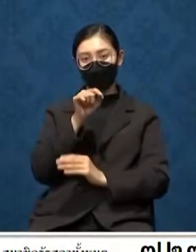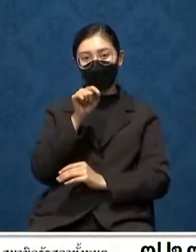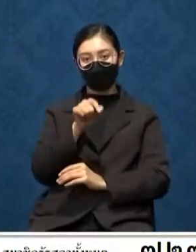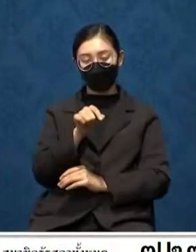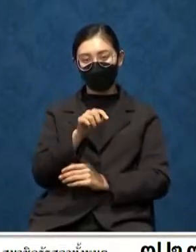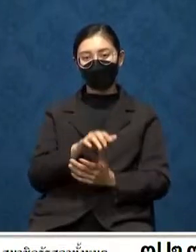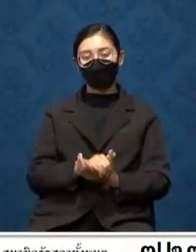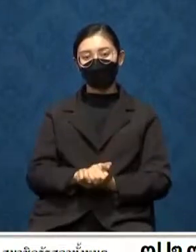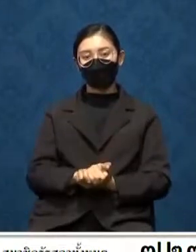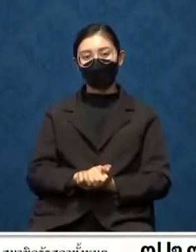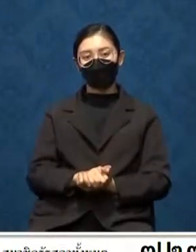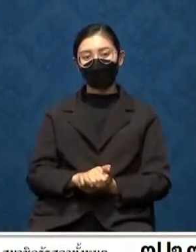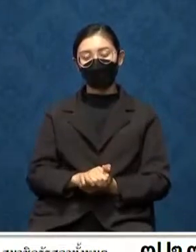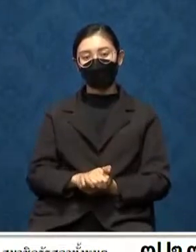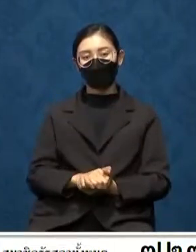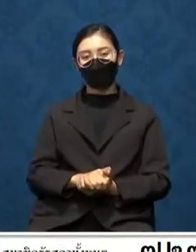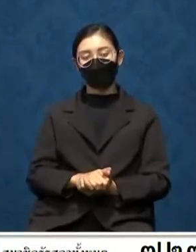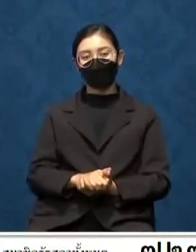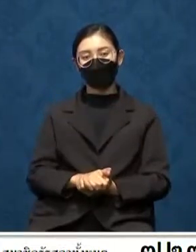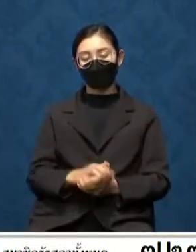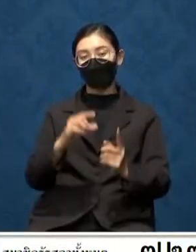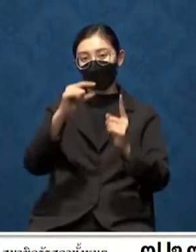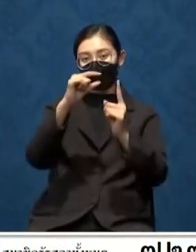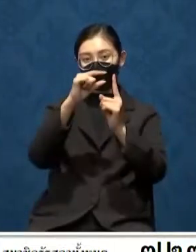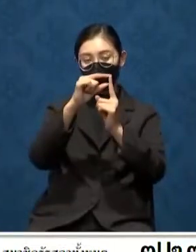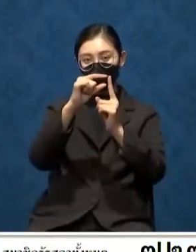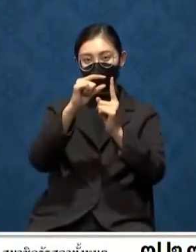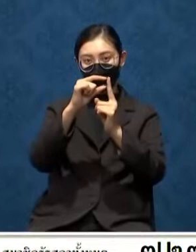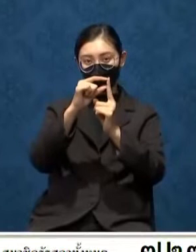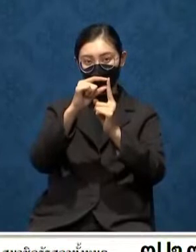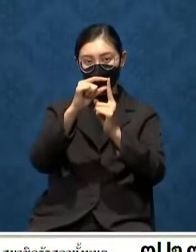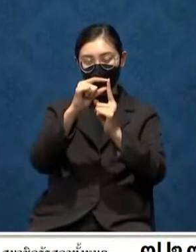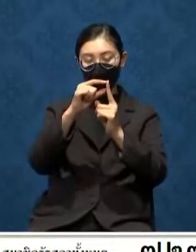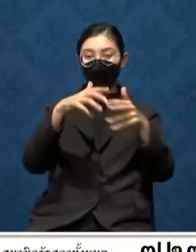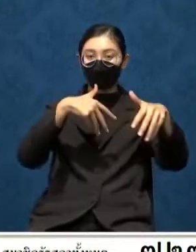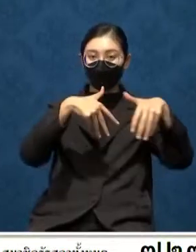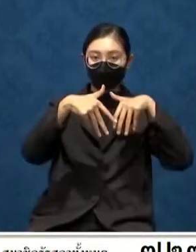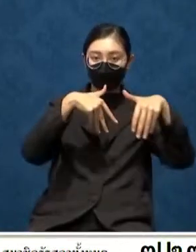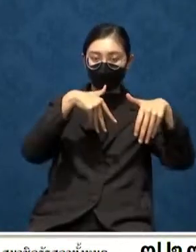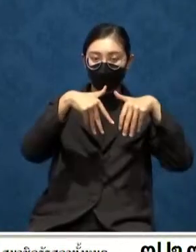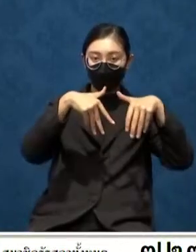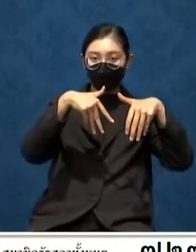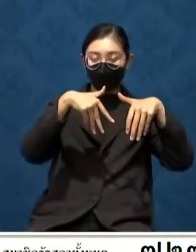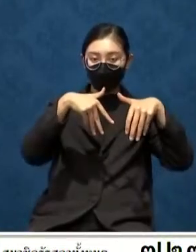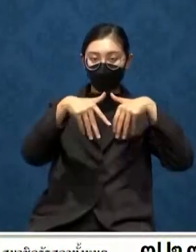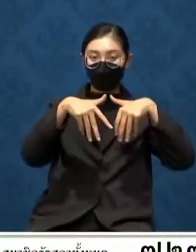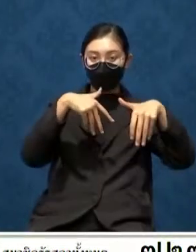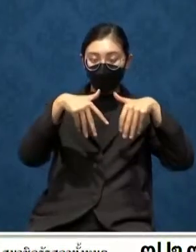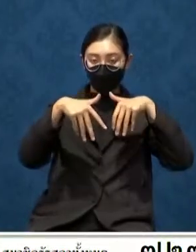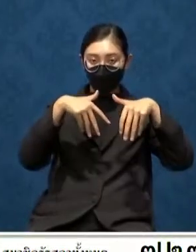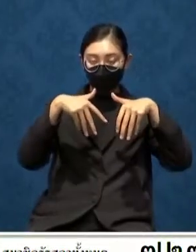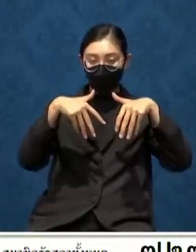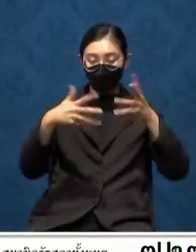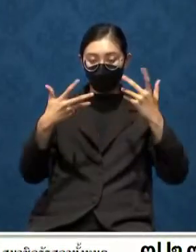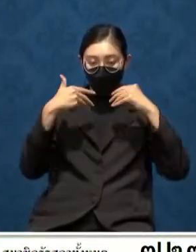เรามีข้อความเรามีนะมีคำนะถ้อยคำที่ใช้คำว่าประชาชนสามารถเข้าถึงได้โดยสะดวกอยู่หลาย